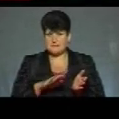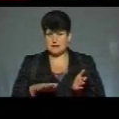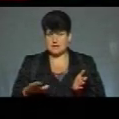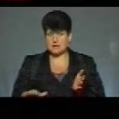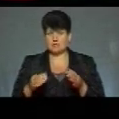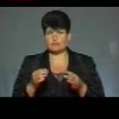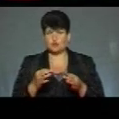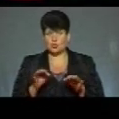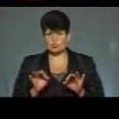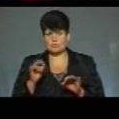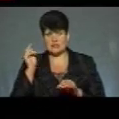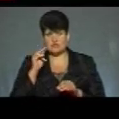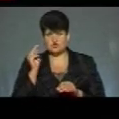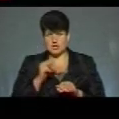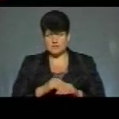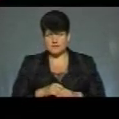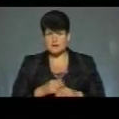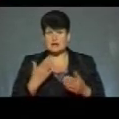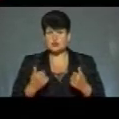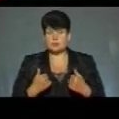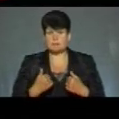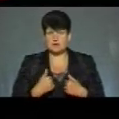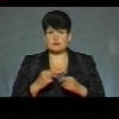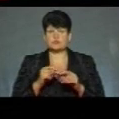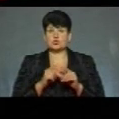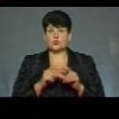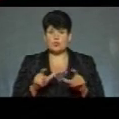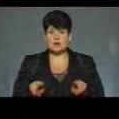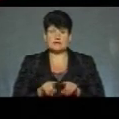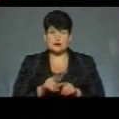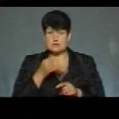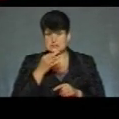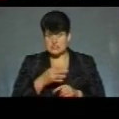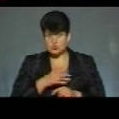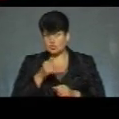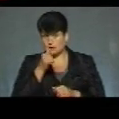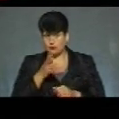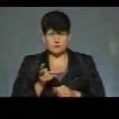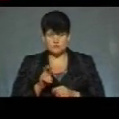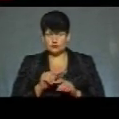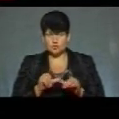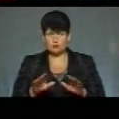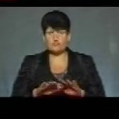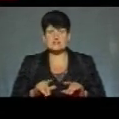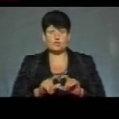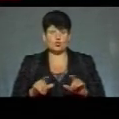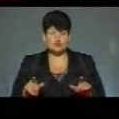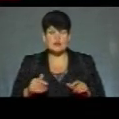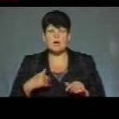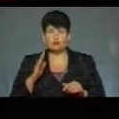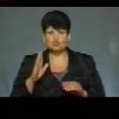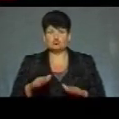у доступі до навчання. Якщо мені в школі так само скажуть, що не можна відвідувати школу або садочок, я